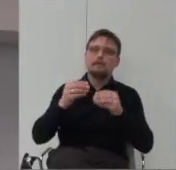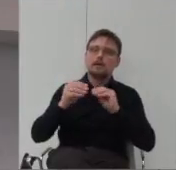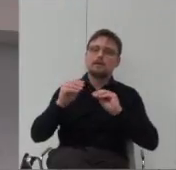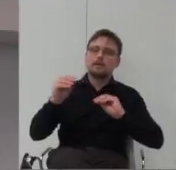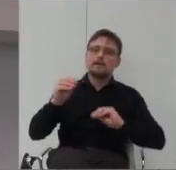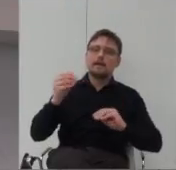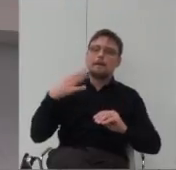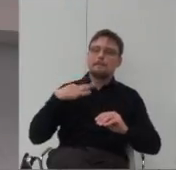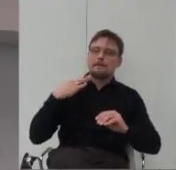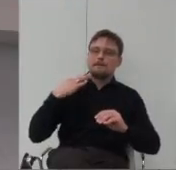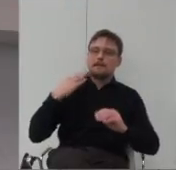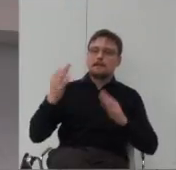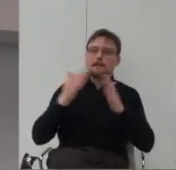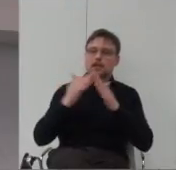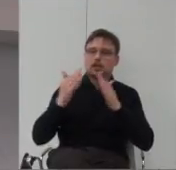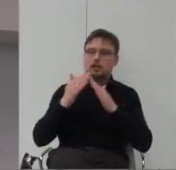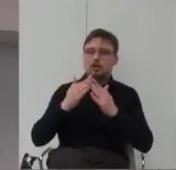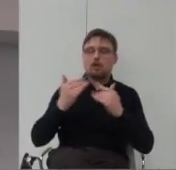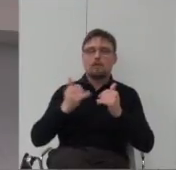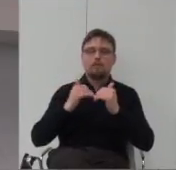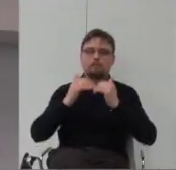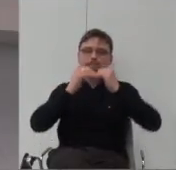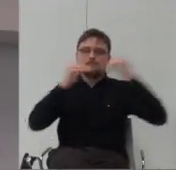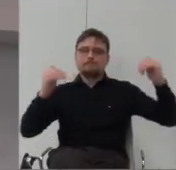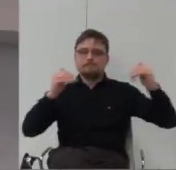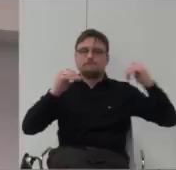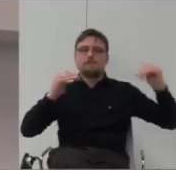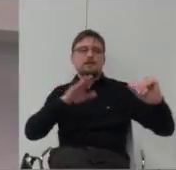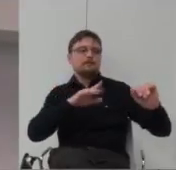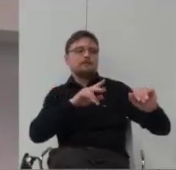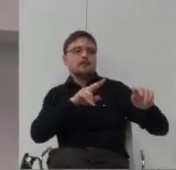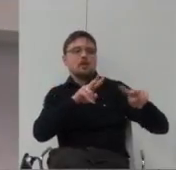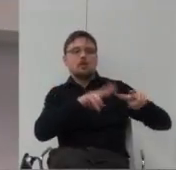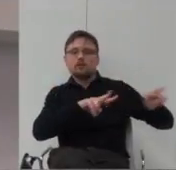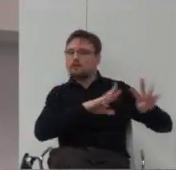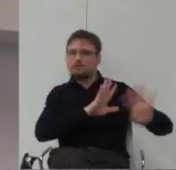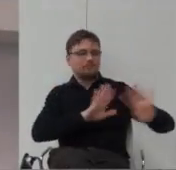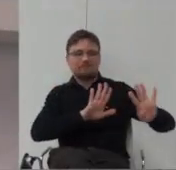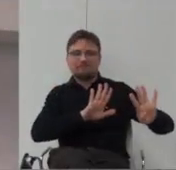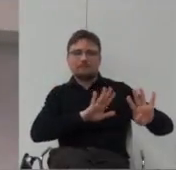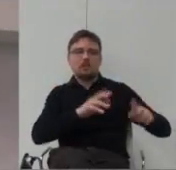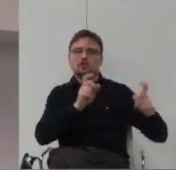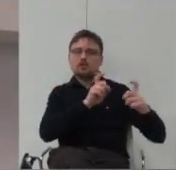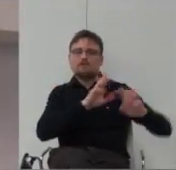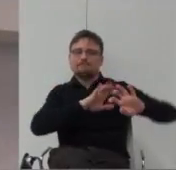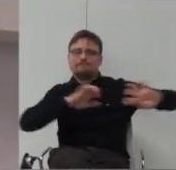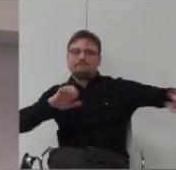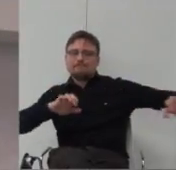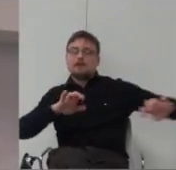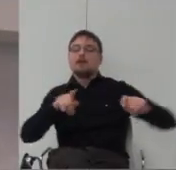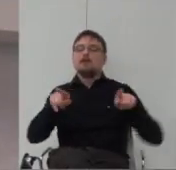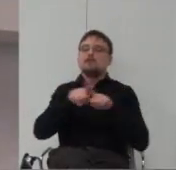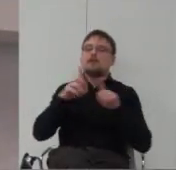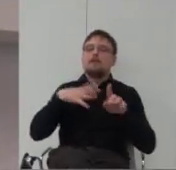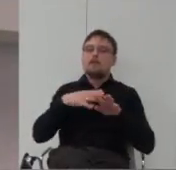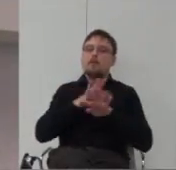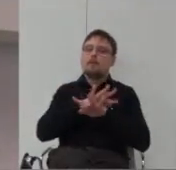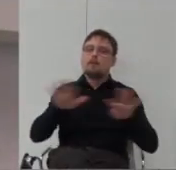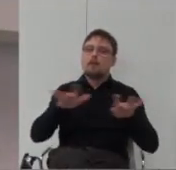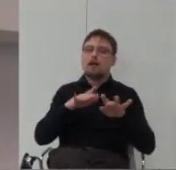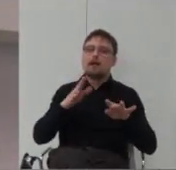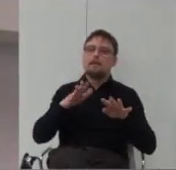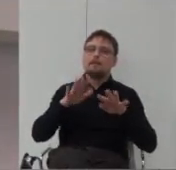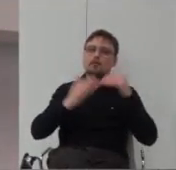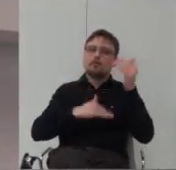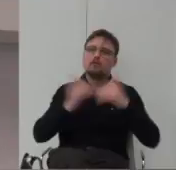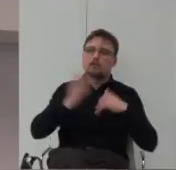i wydajność przemysłu umożliwiły rozpowszechnienie się prywatnych domostw, najbardziej w historii odizolowanych od krewnych i sąsiadów. Wtedy